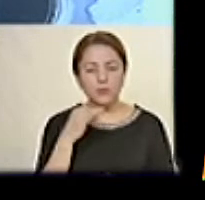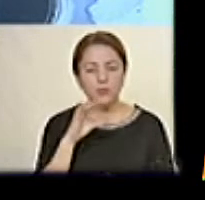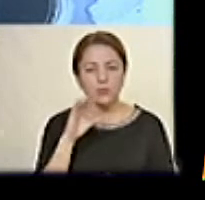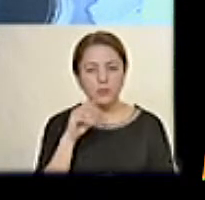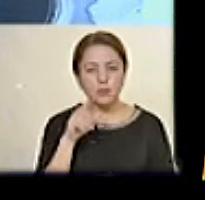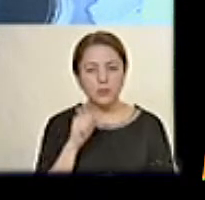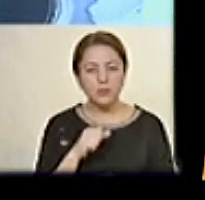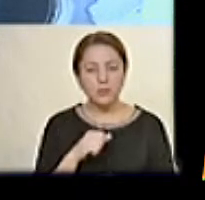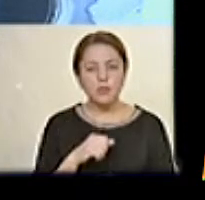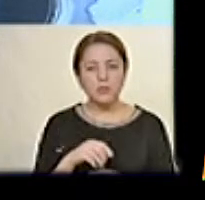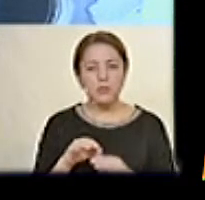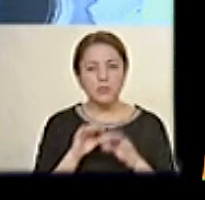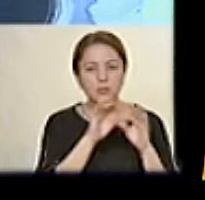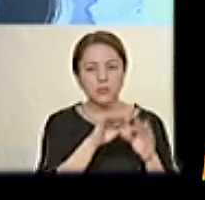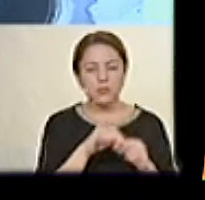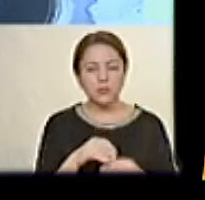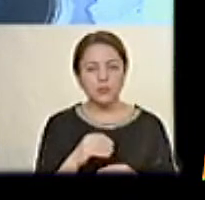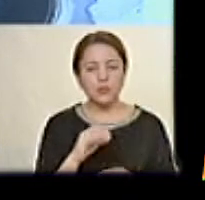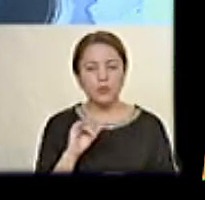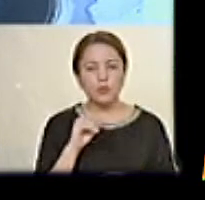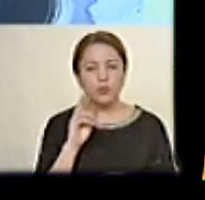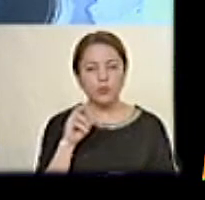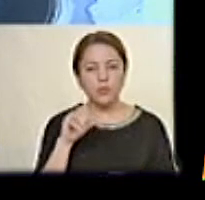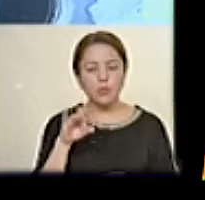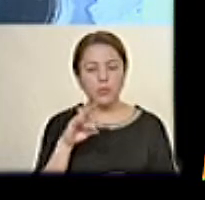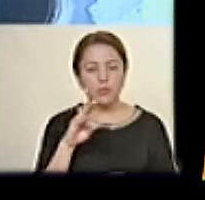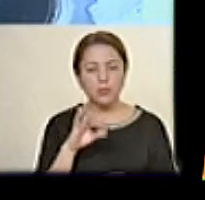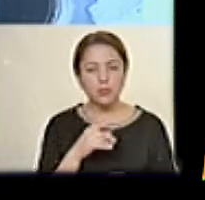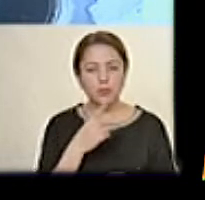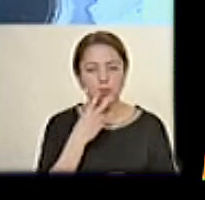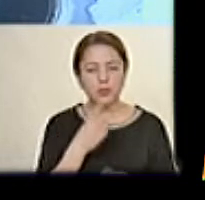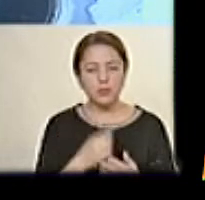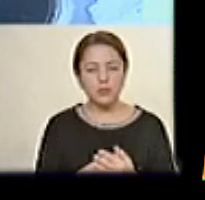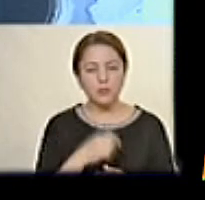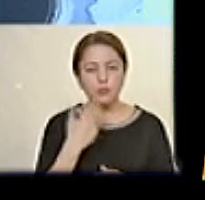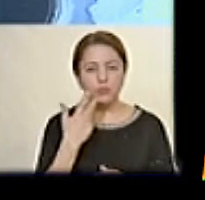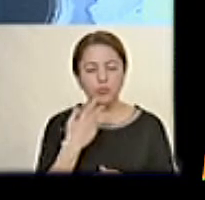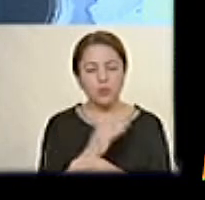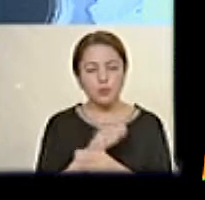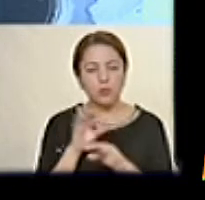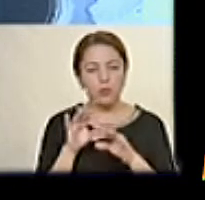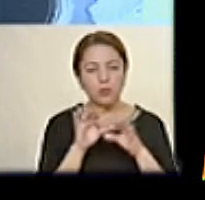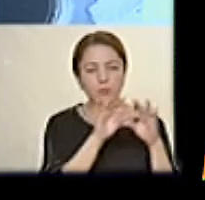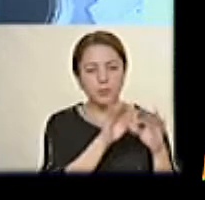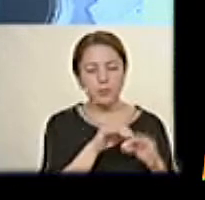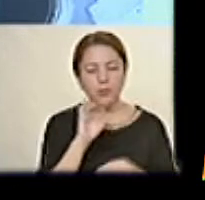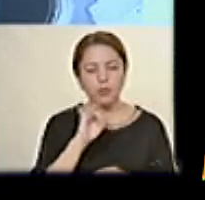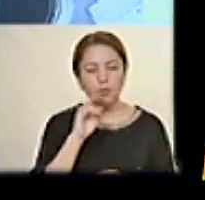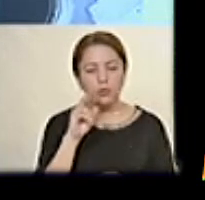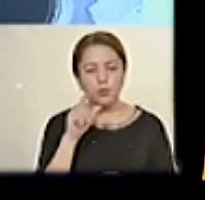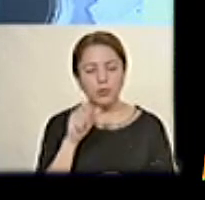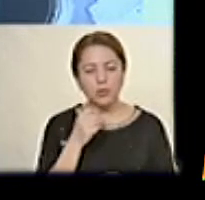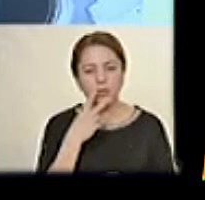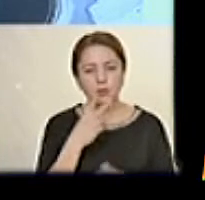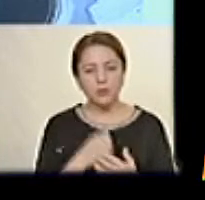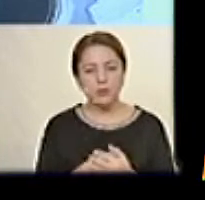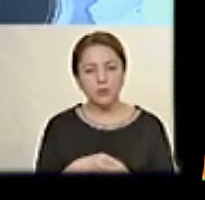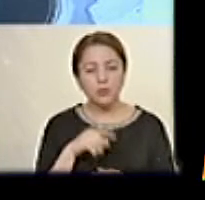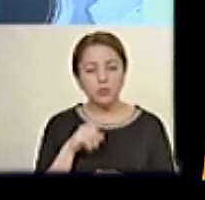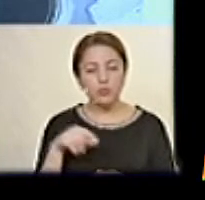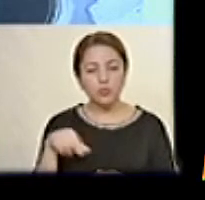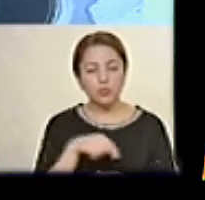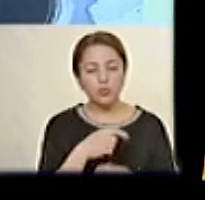tashkil qiladi. Demak, ushbu yo'l orqali Toshkentdan Farg'ona vodiysiga tashiladigan yuklarga qaraganda ana shu